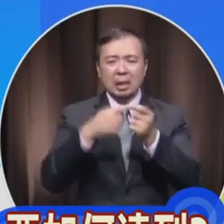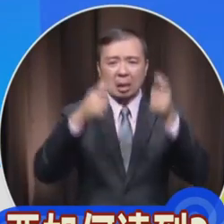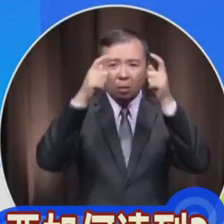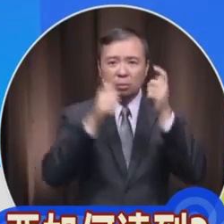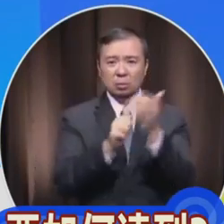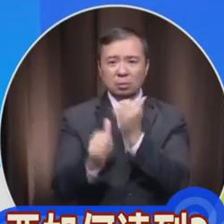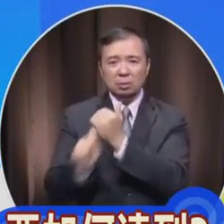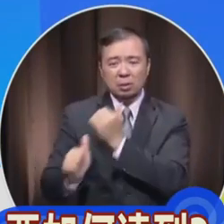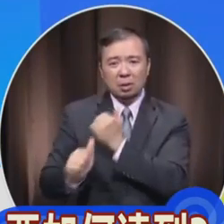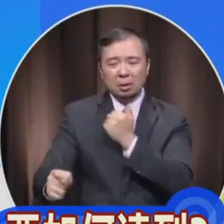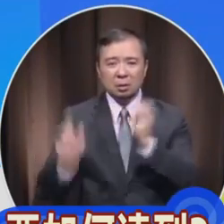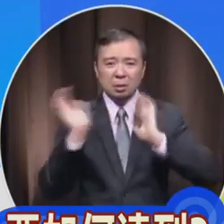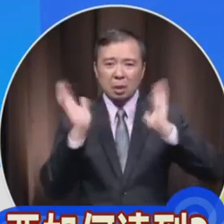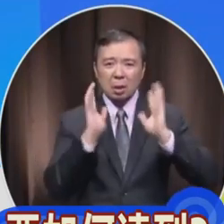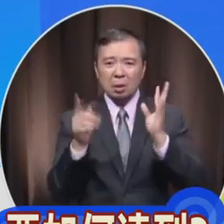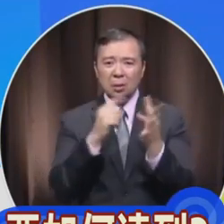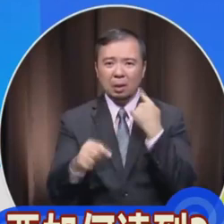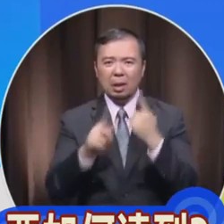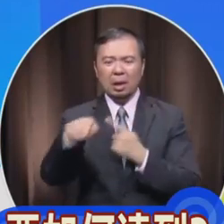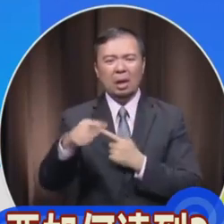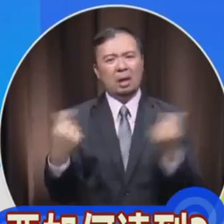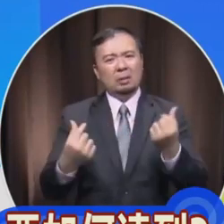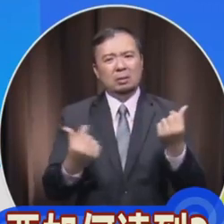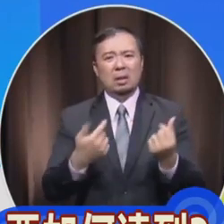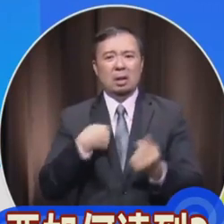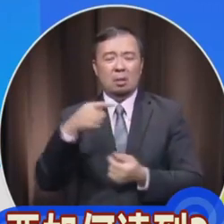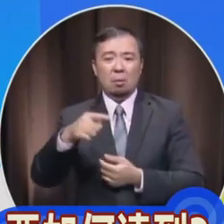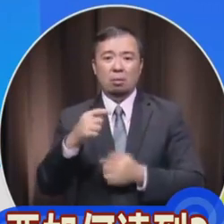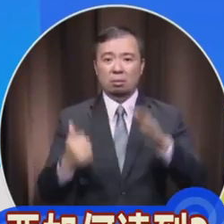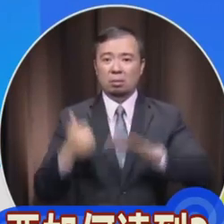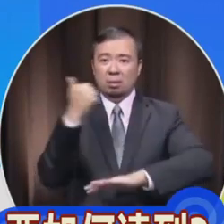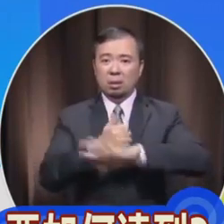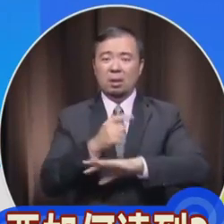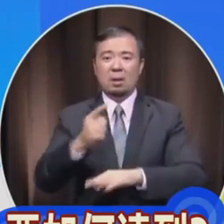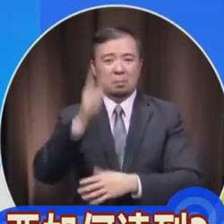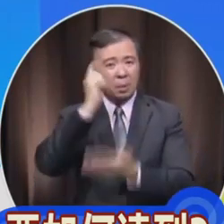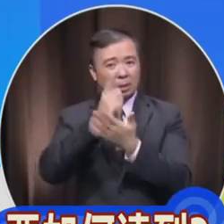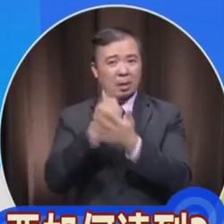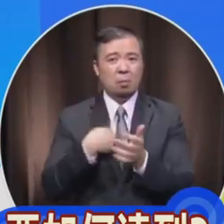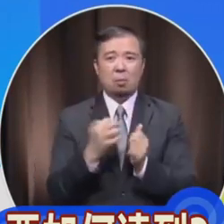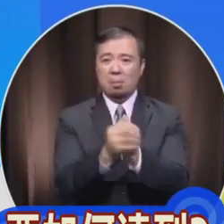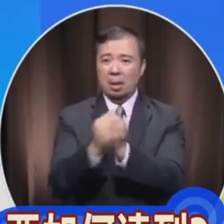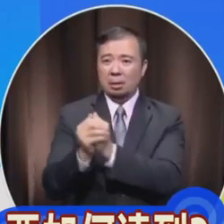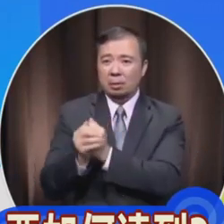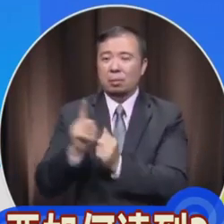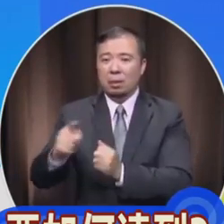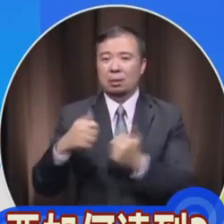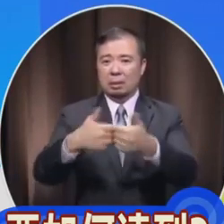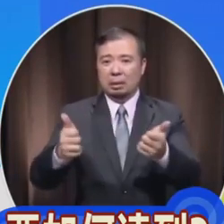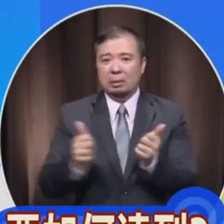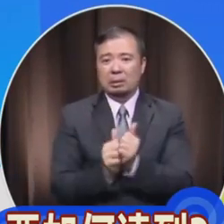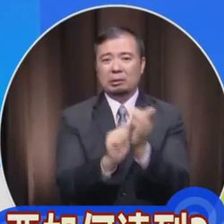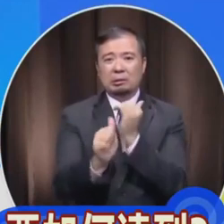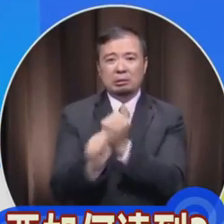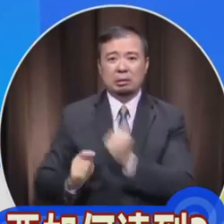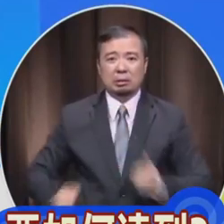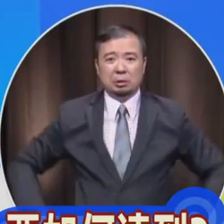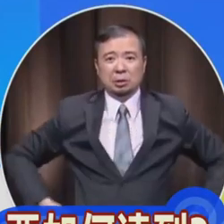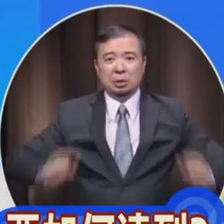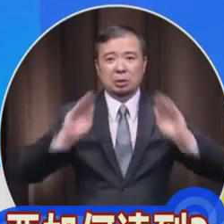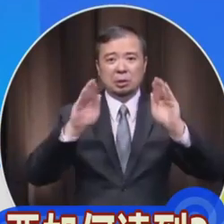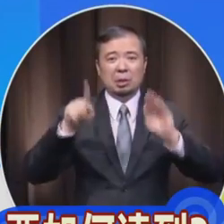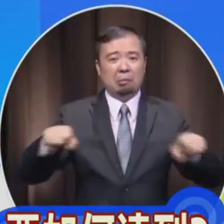我一当了高雄市市长以后，整个高雄市的男人为了我每天拜托他们生孩子，每一个人都肾脏要亏掉的样子，可能吗？